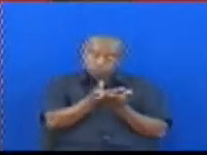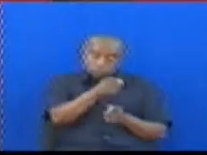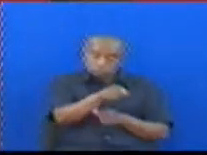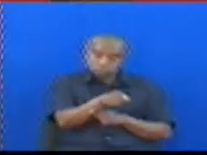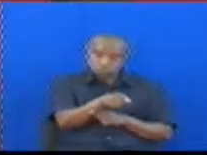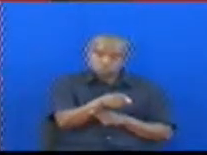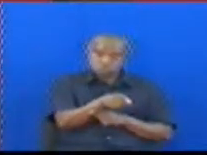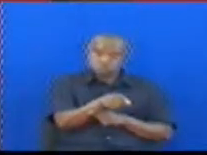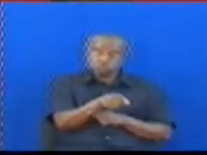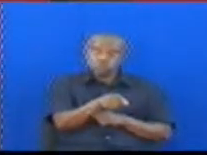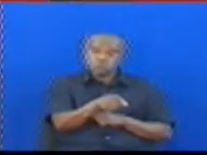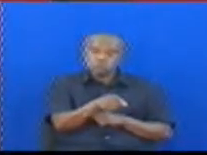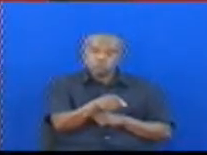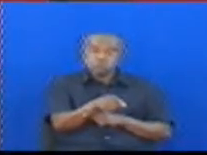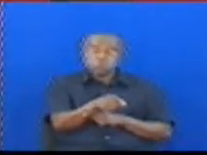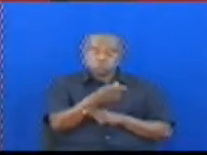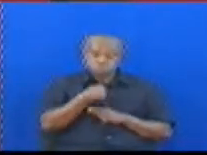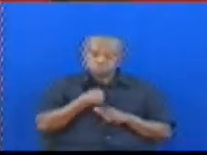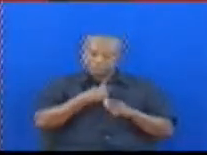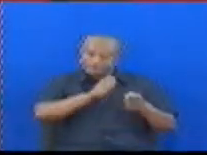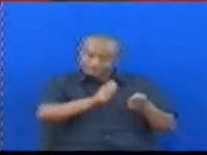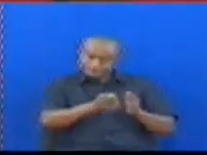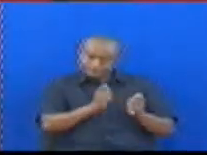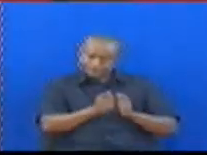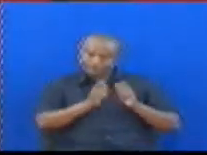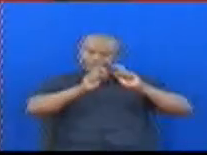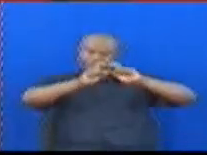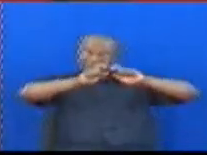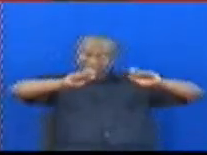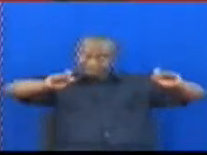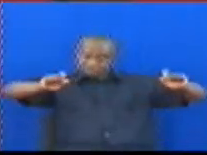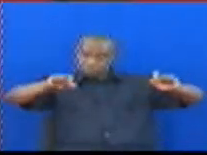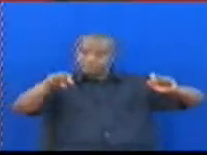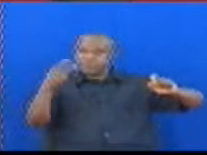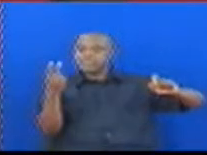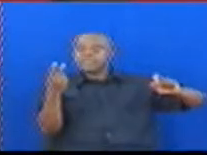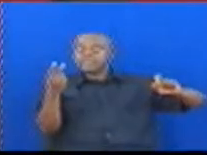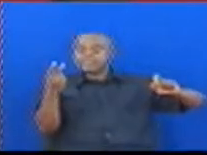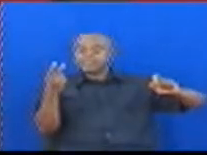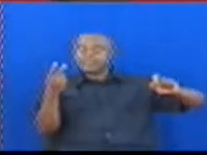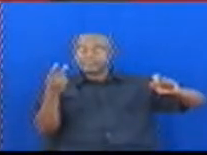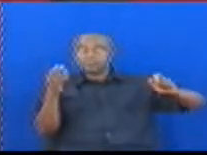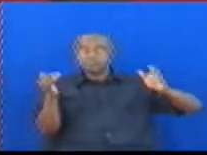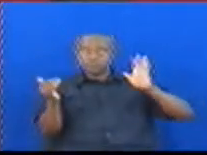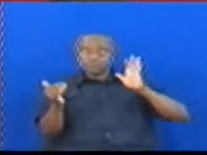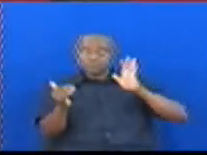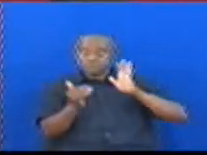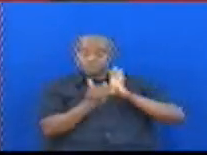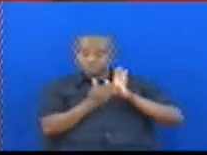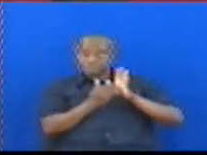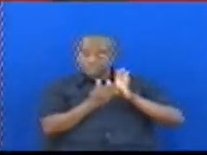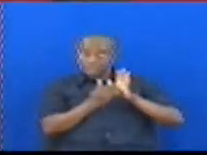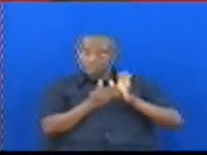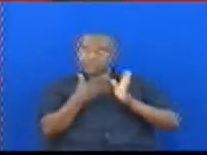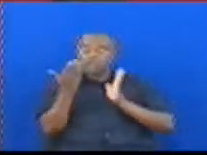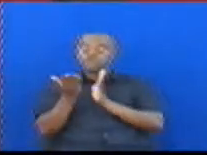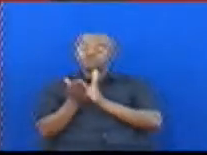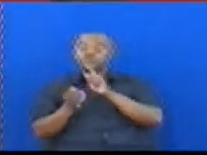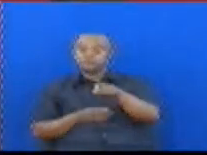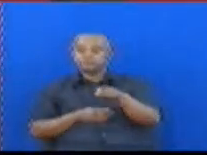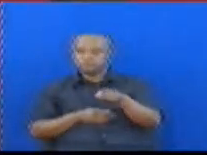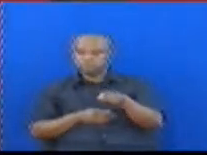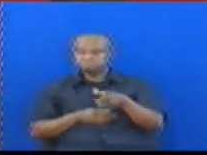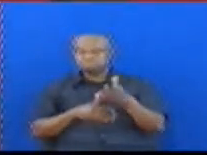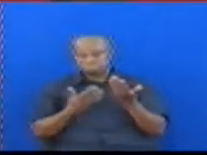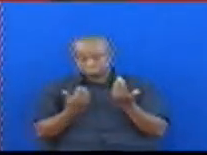yanaenda kurekebisha kifungu cha pili cha sheria ya shule ya sheria, yani the Law